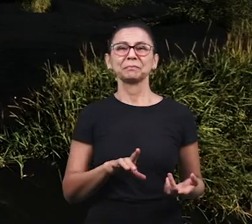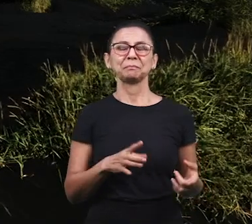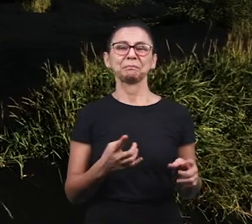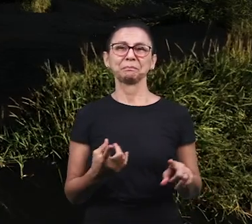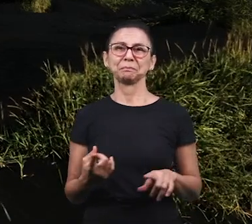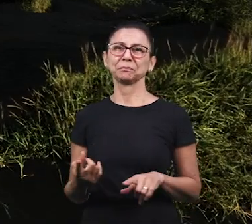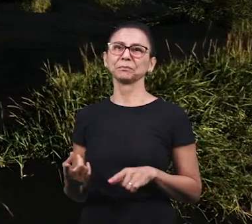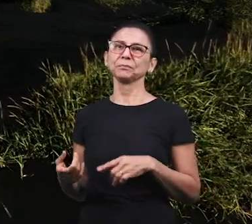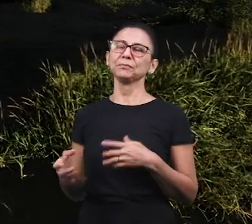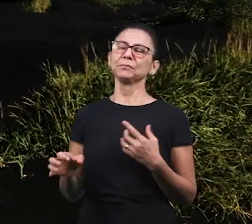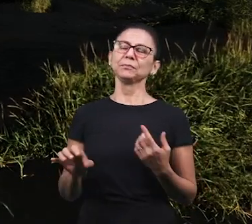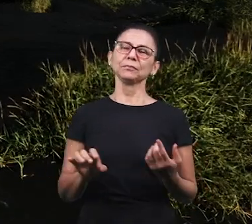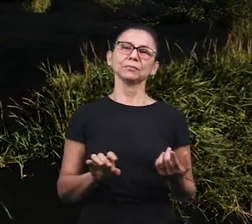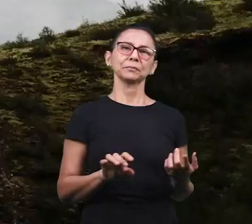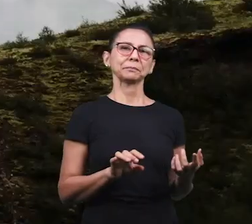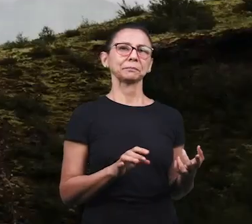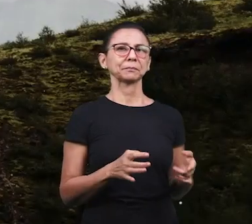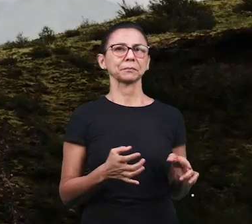feliz.